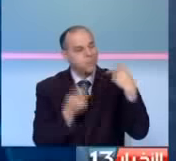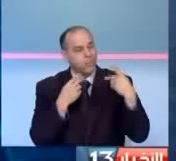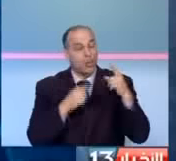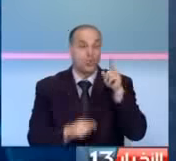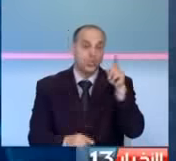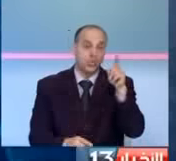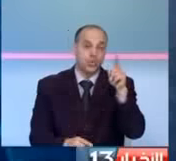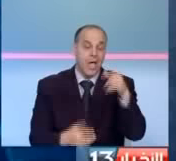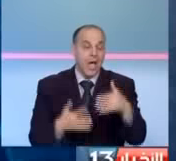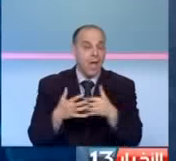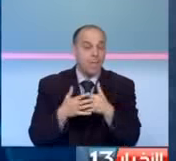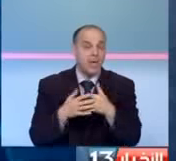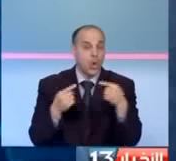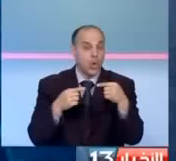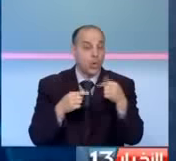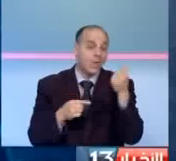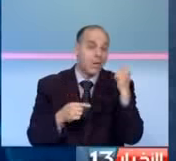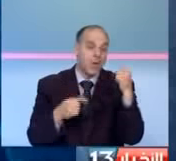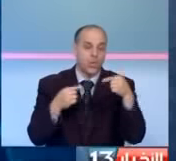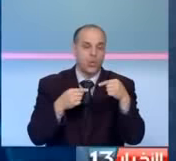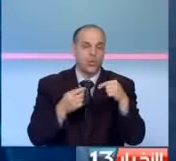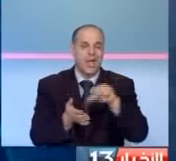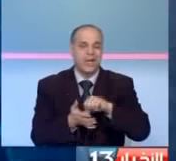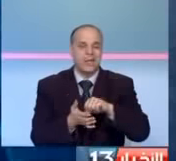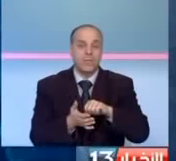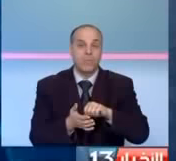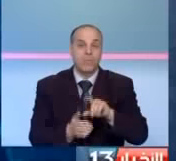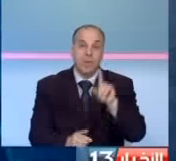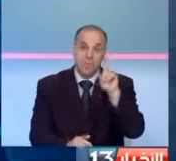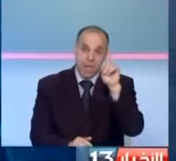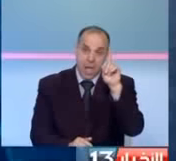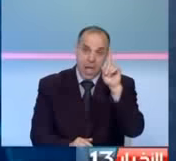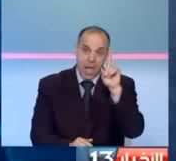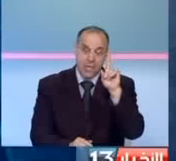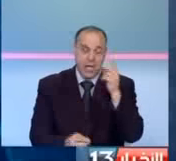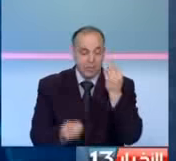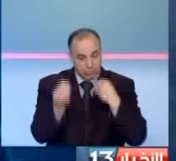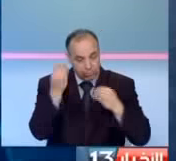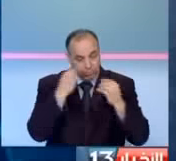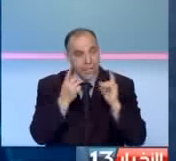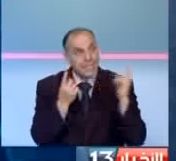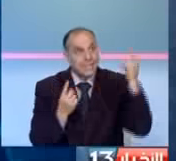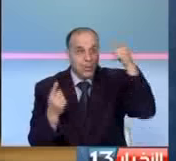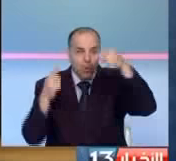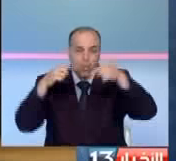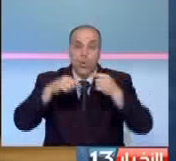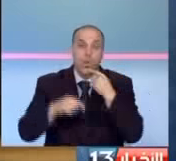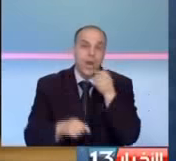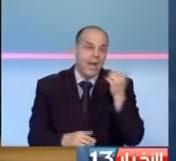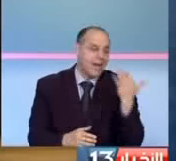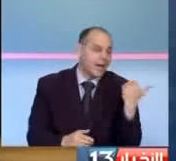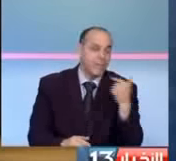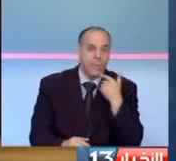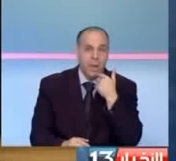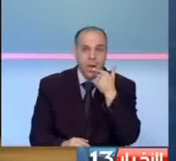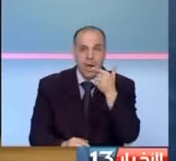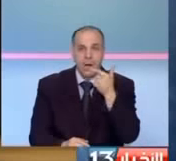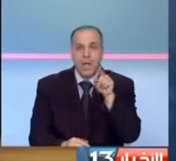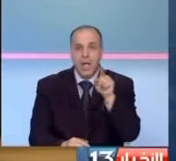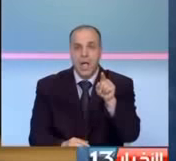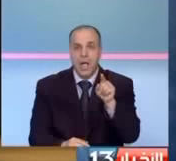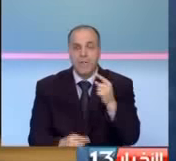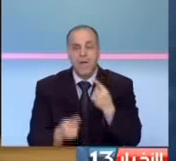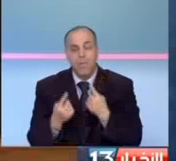التي أعلنتها واشنطن أمس ضد طهران، وذلك إثر تجربتها الصاروخية الباليستية الأخيرة. وتأتي